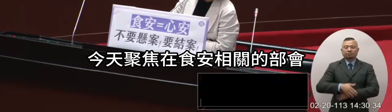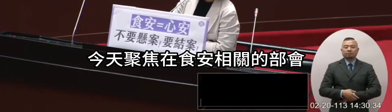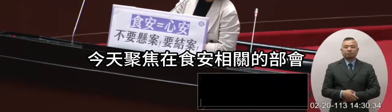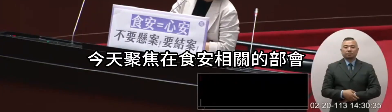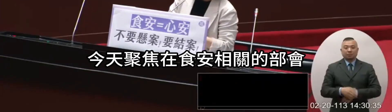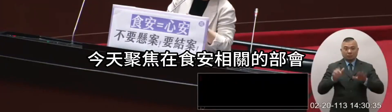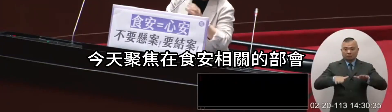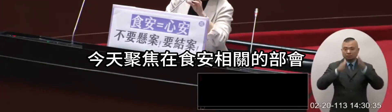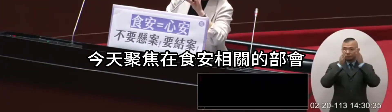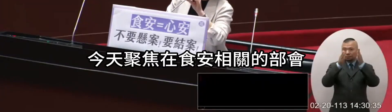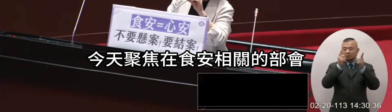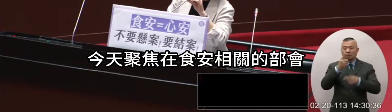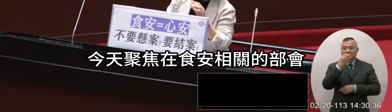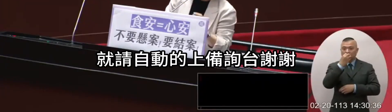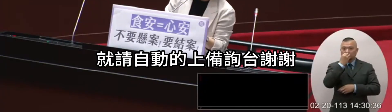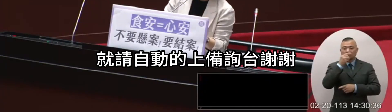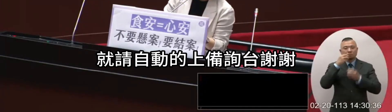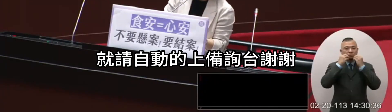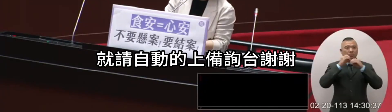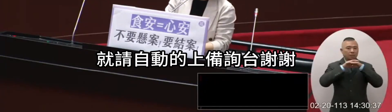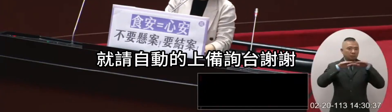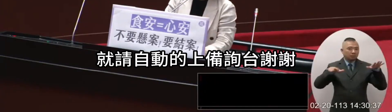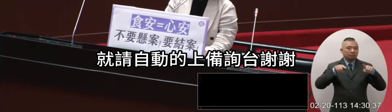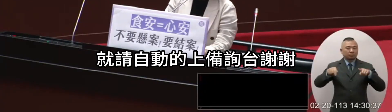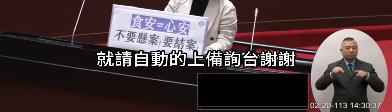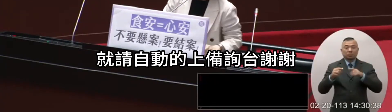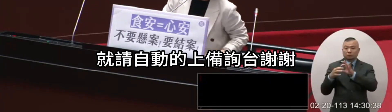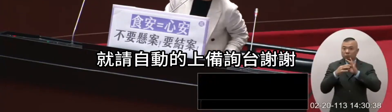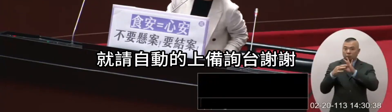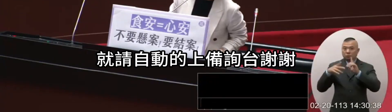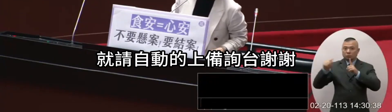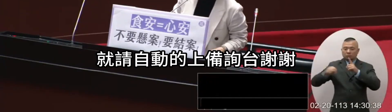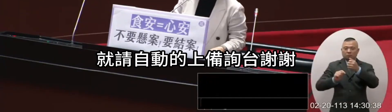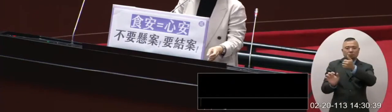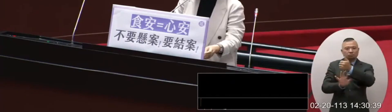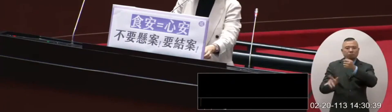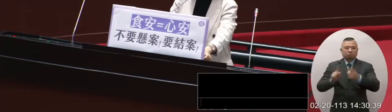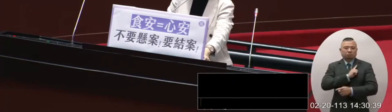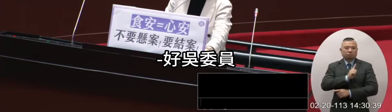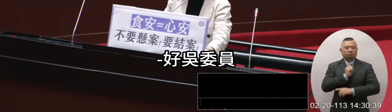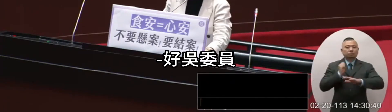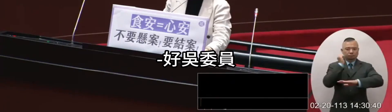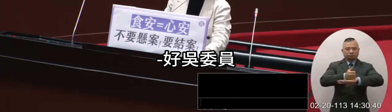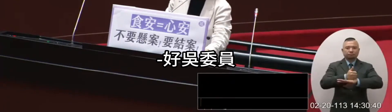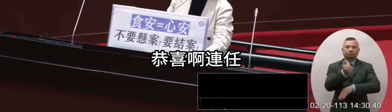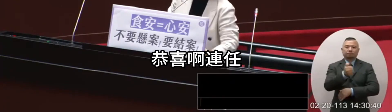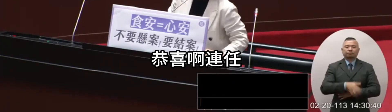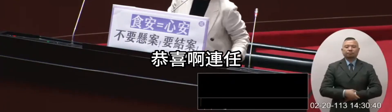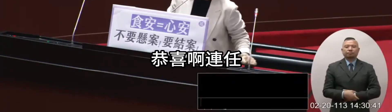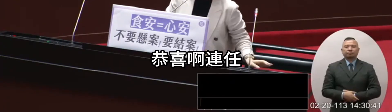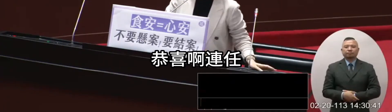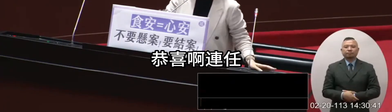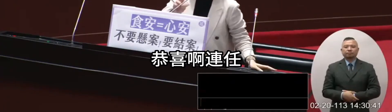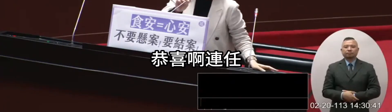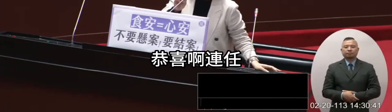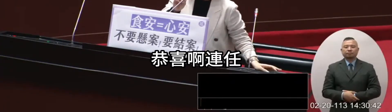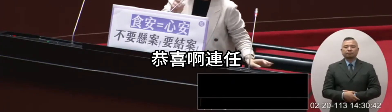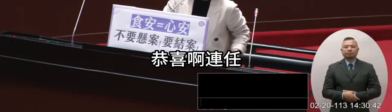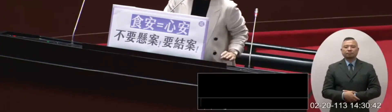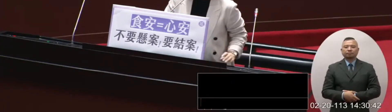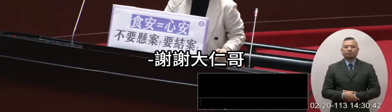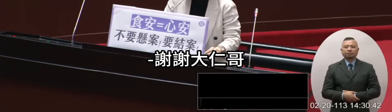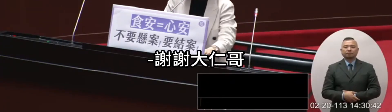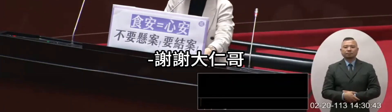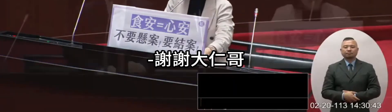我今天聚焦在食安相关的部会，就请自动的上备询台，谢谢。 好，吴委员，恭喜啊连